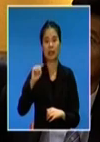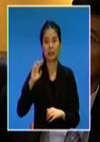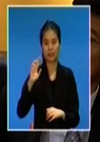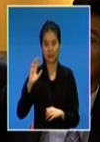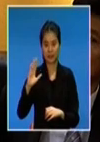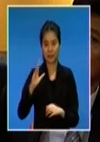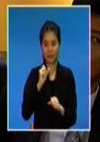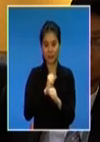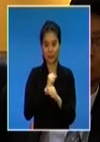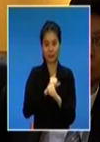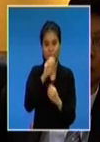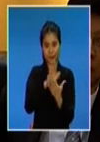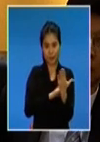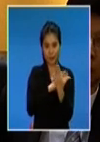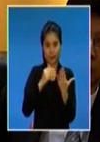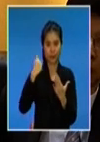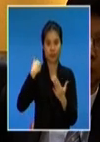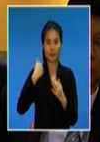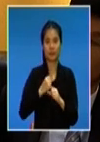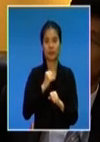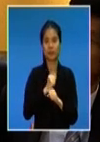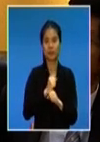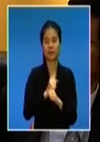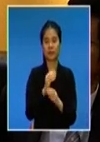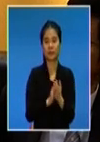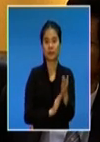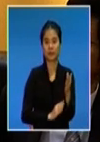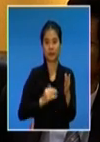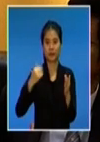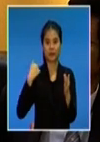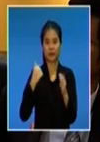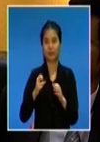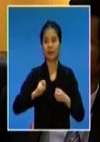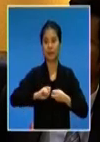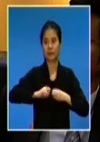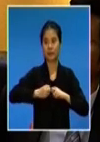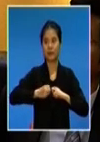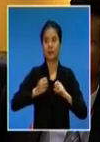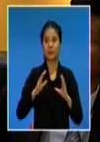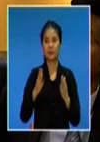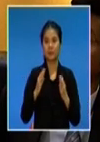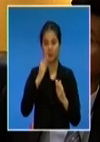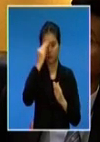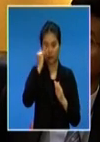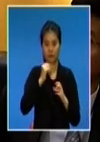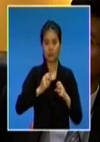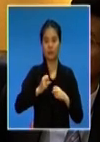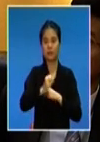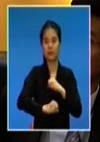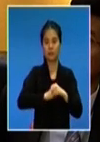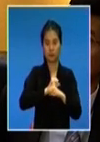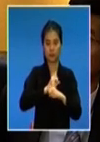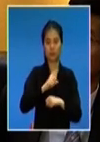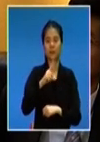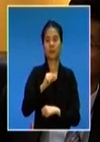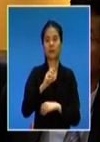ม่บทได้เลยต้องสมบูรณ์ขนาดนั้นส่วนแผนระยะยาวเนี่ยนะครับจะไม่มีสภาพปัญหาเพราะว่าถือว่าโยงไปเนี่ย20ปีเนี่ยเราส